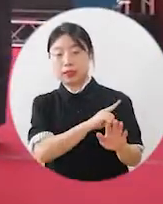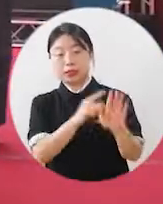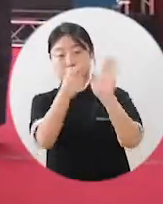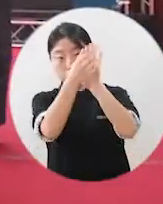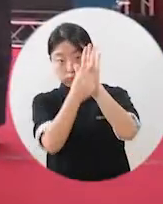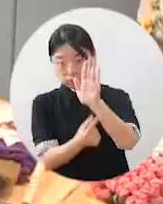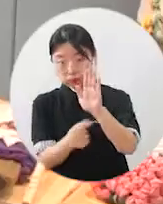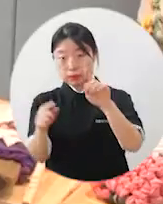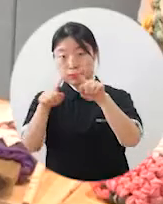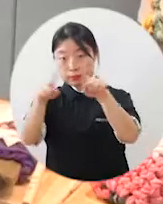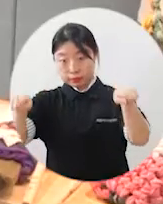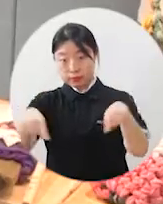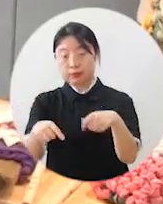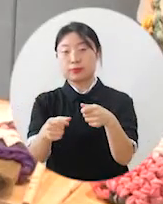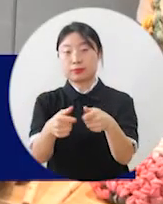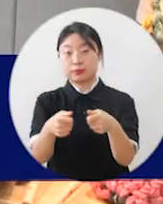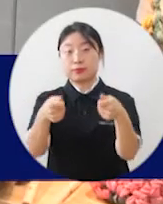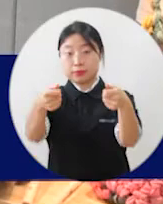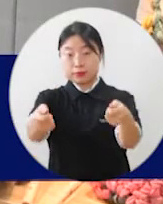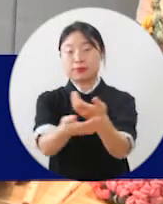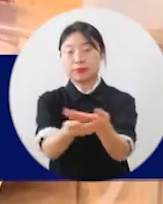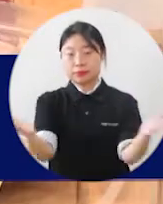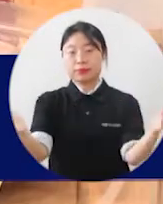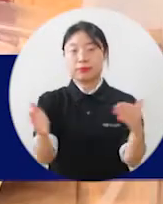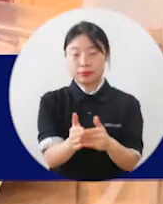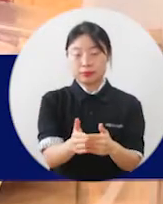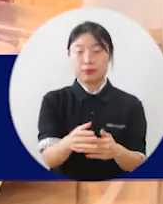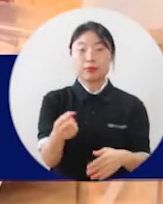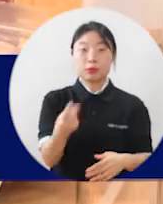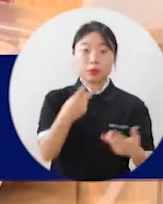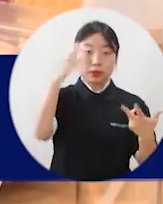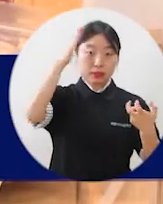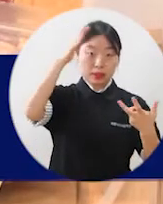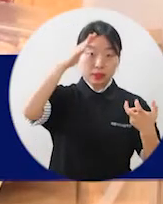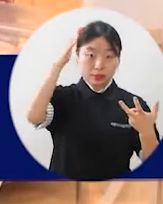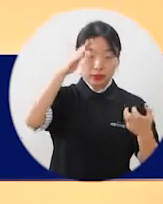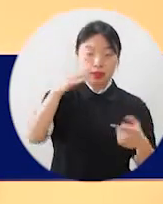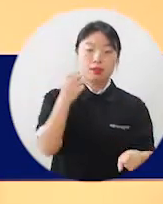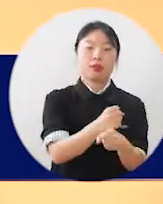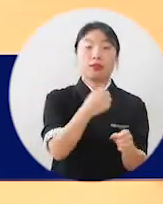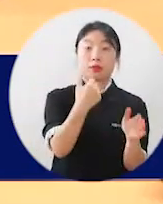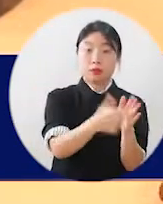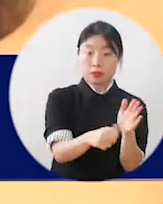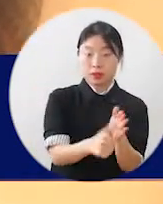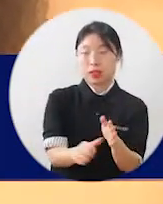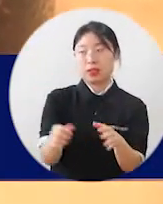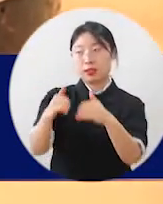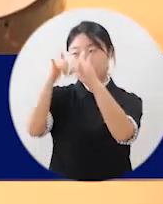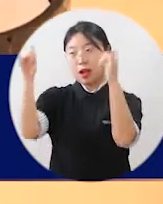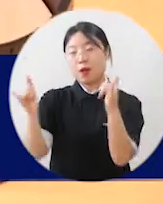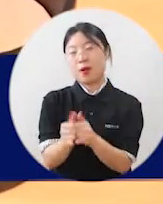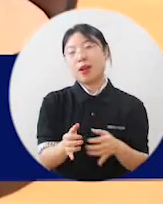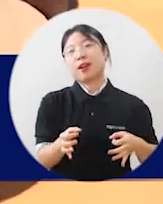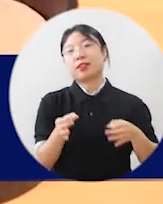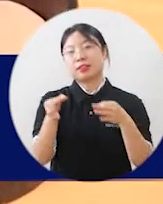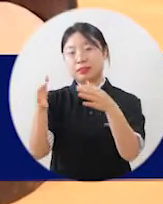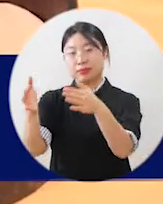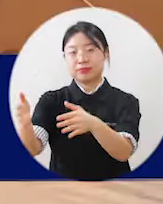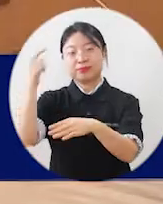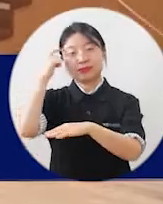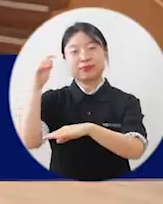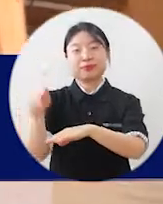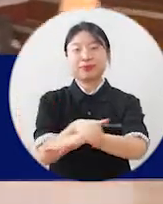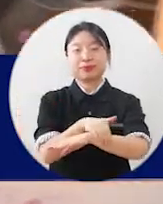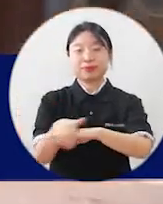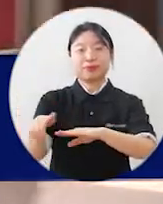진행됐습니다. 더불어 77인의 학습 기부자들이 직접 만든 가죽 공예품, 생활용품 등을 지역